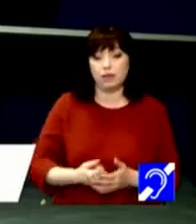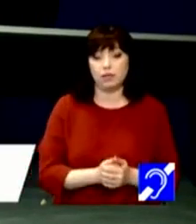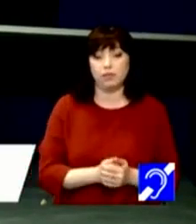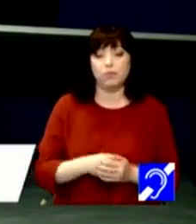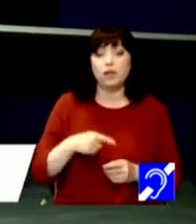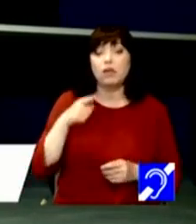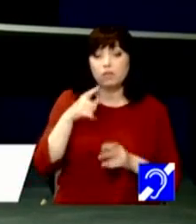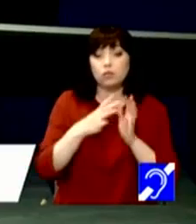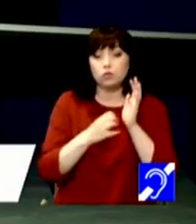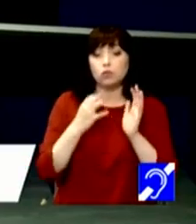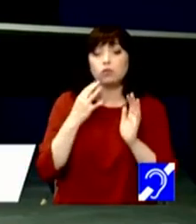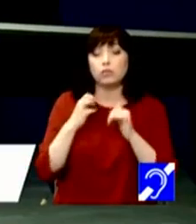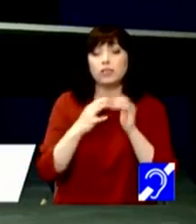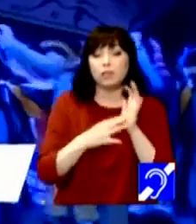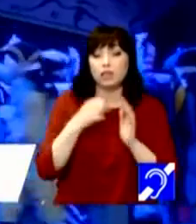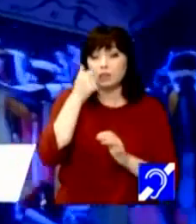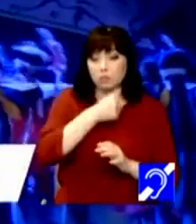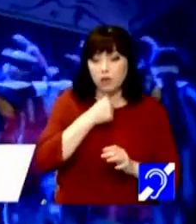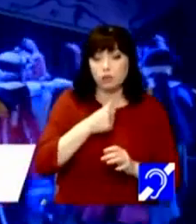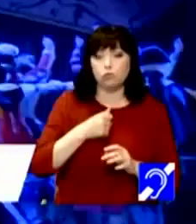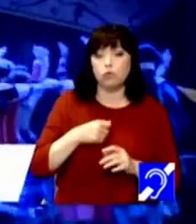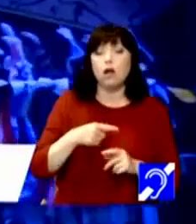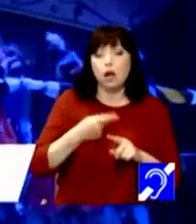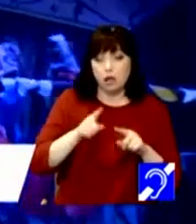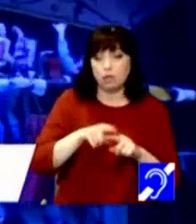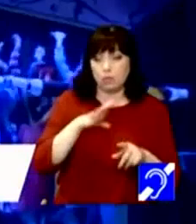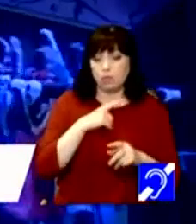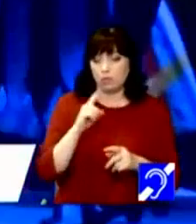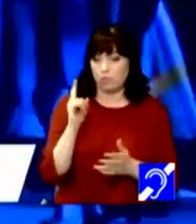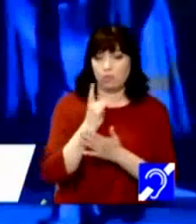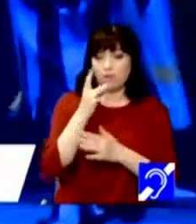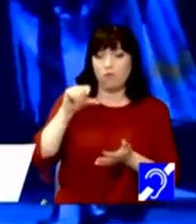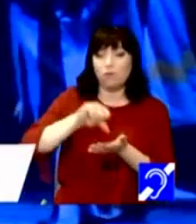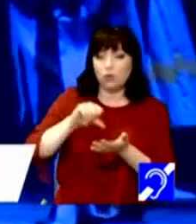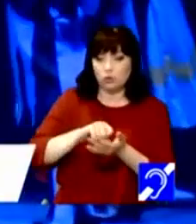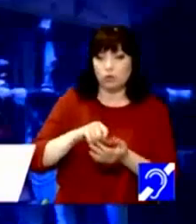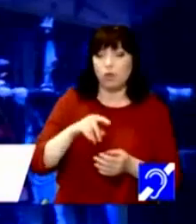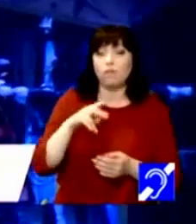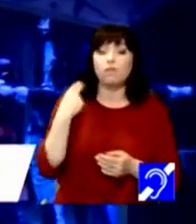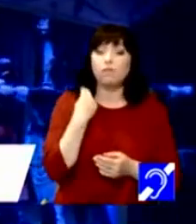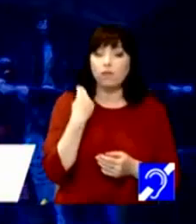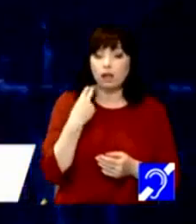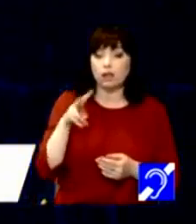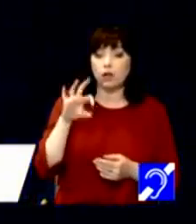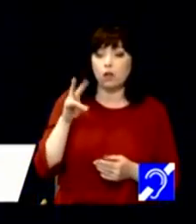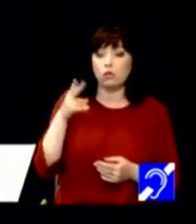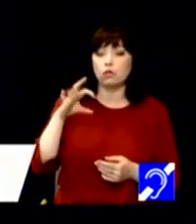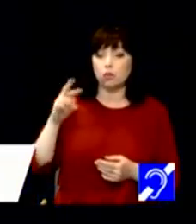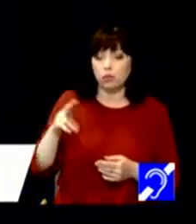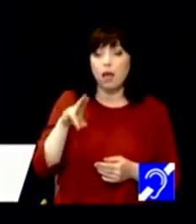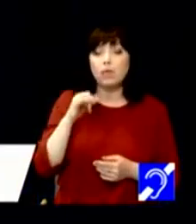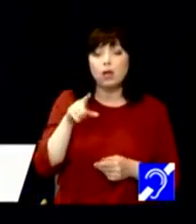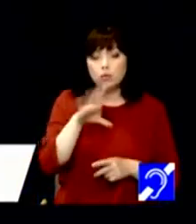În 1919, baletul Pălăria cu trei colțuri a avut premiera la Teatrul Alhambra din Londra. Picasso a conceput